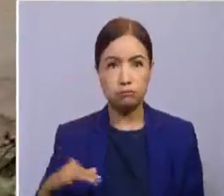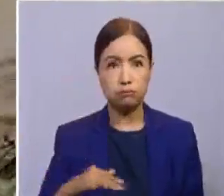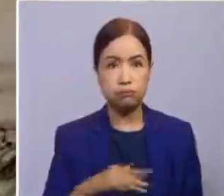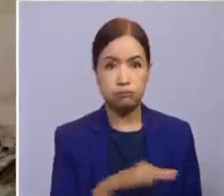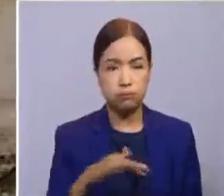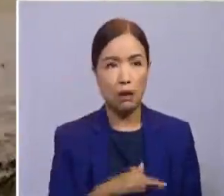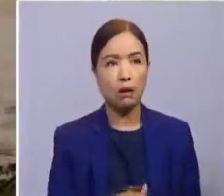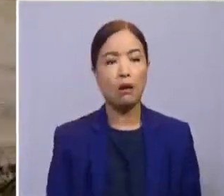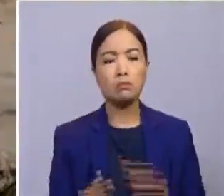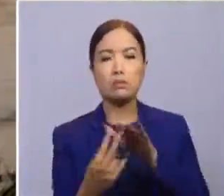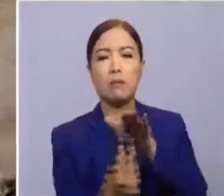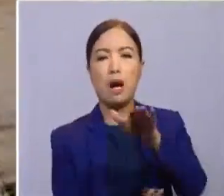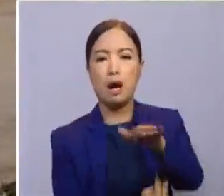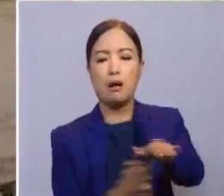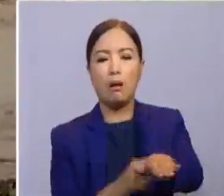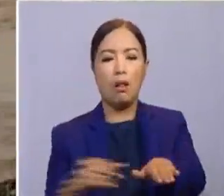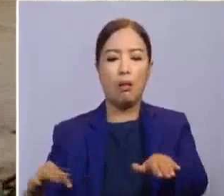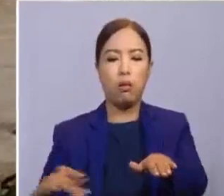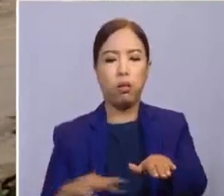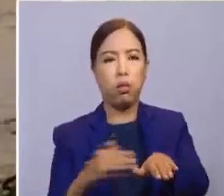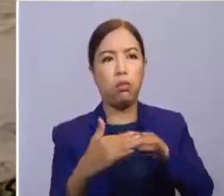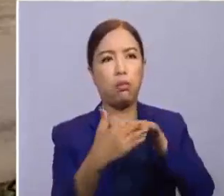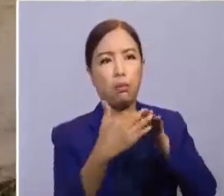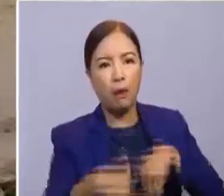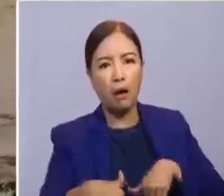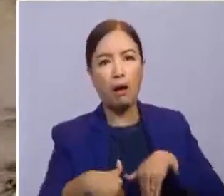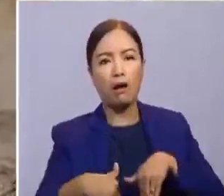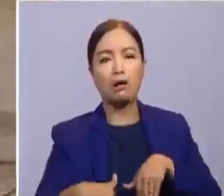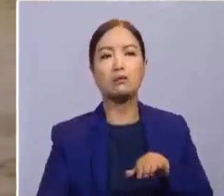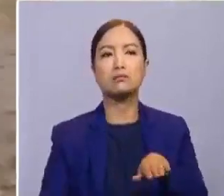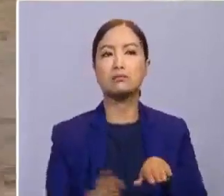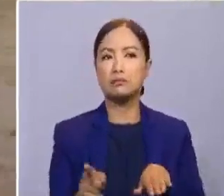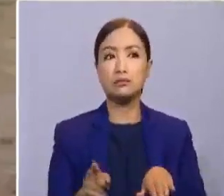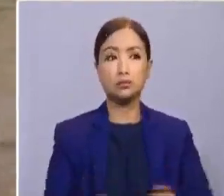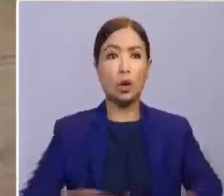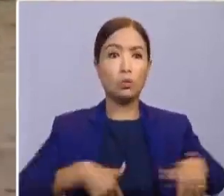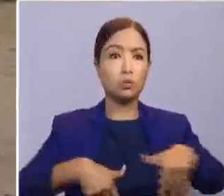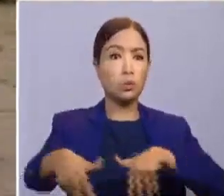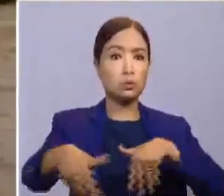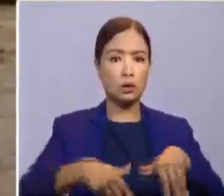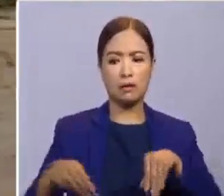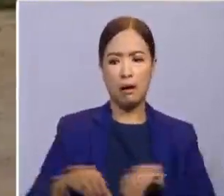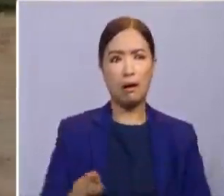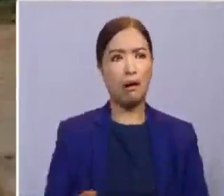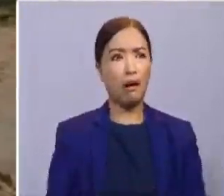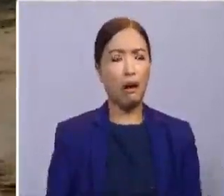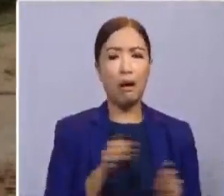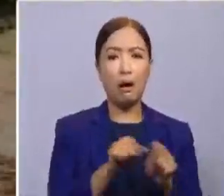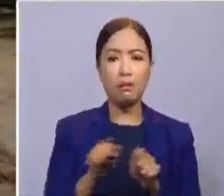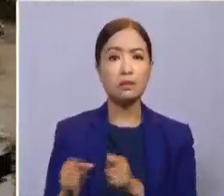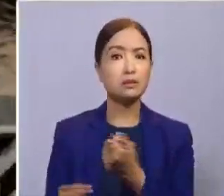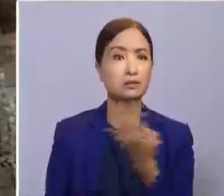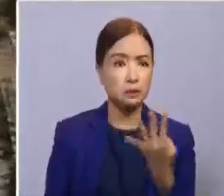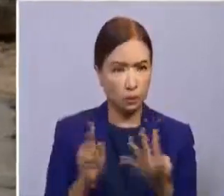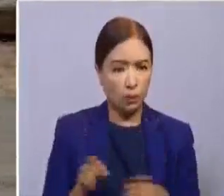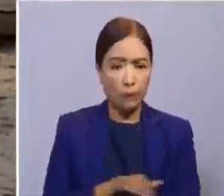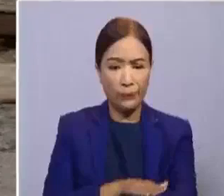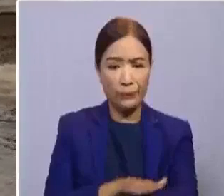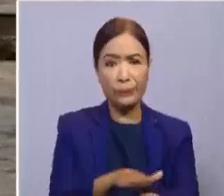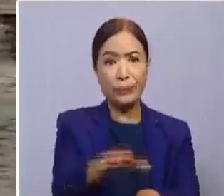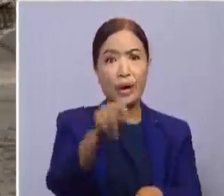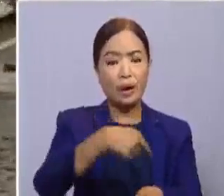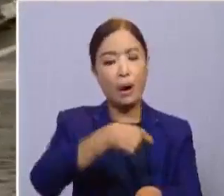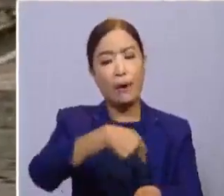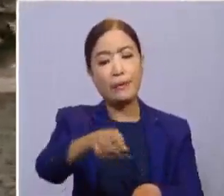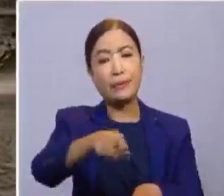านตัวสะพานกลางสะพานโดนตัดขาดหมดนะคะชาวบ้านที่เขาบอกว่าอยู่4อำเภอซึ่งต้องใช้สะพานนี้